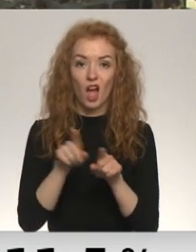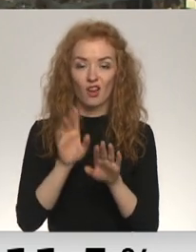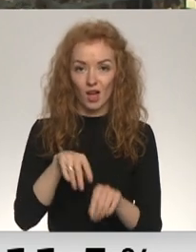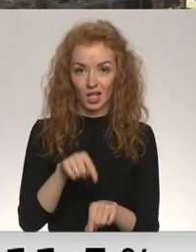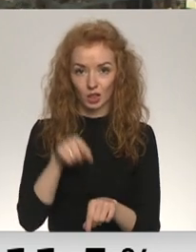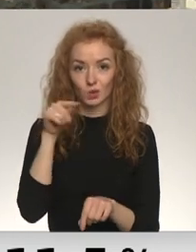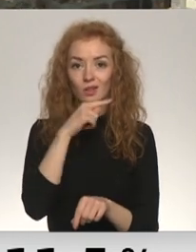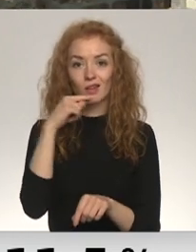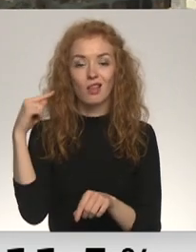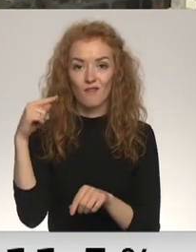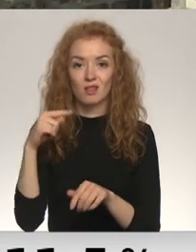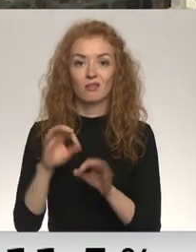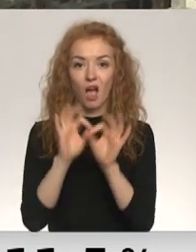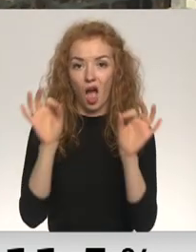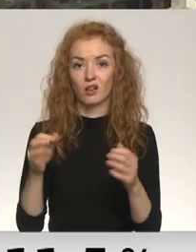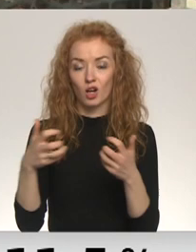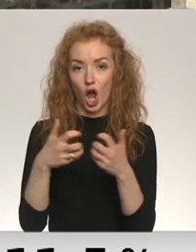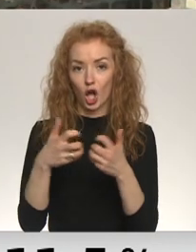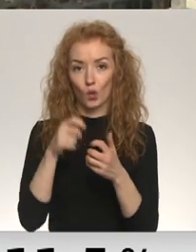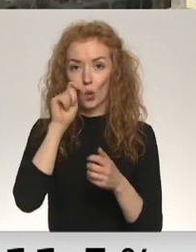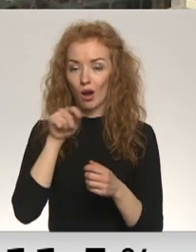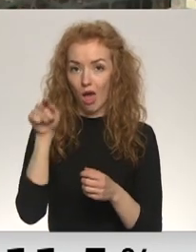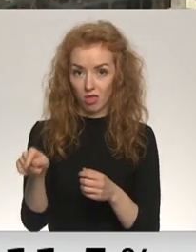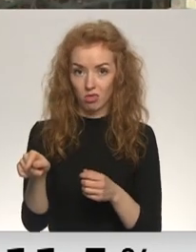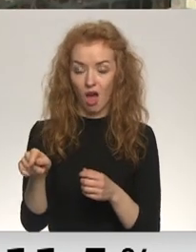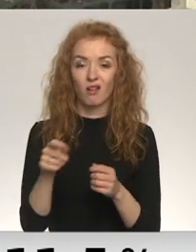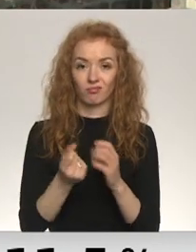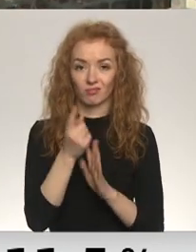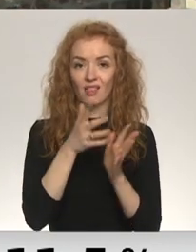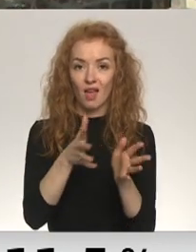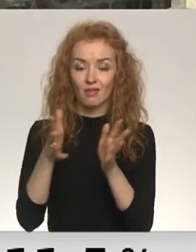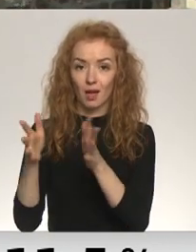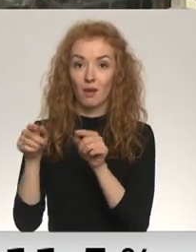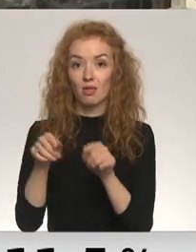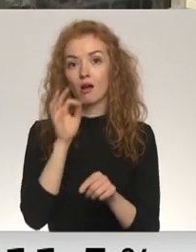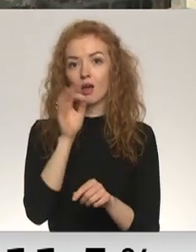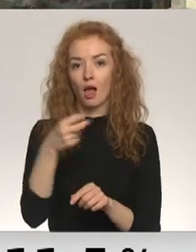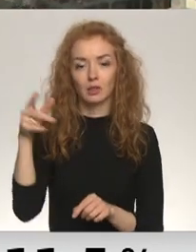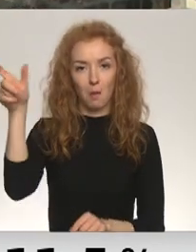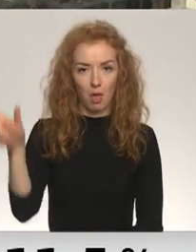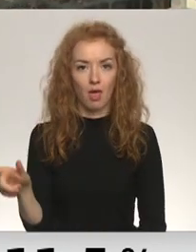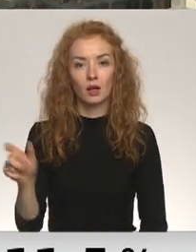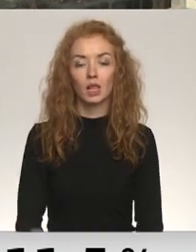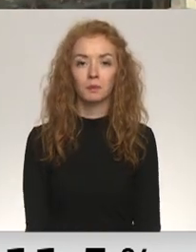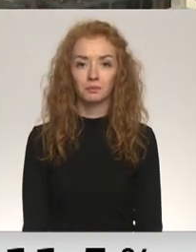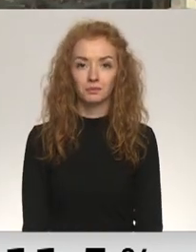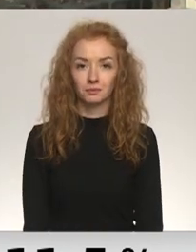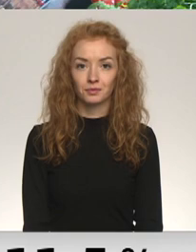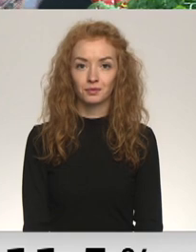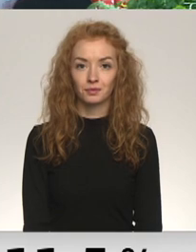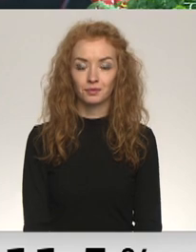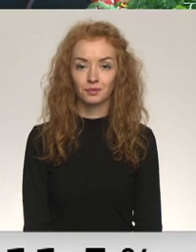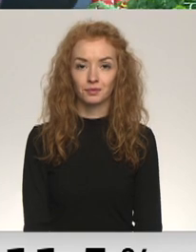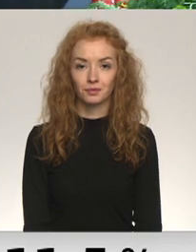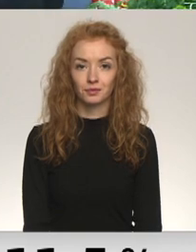arī Krievijas sāktā kara pret Ukrainu ietekmi, tā vērtē eksperti. Un plašāk Iļas Koziņas izžitā.